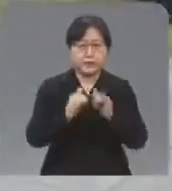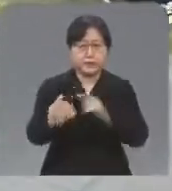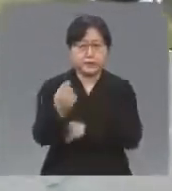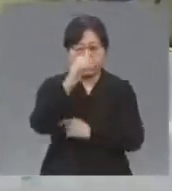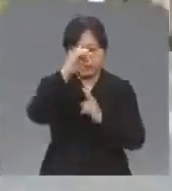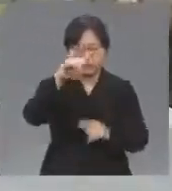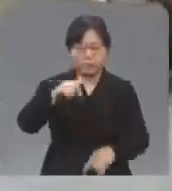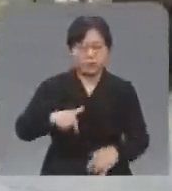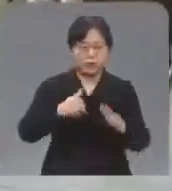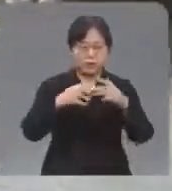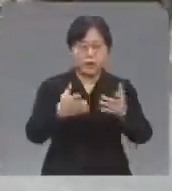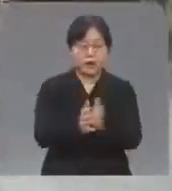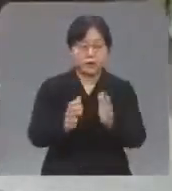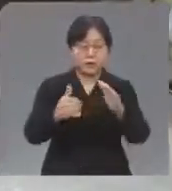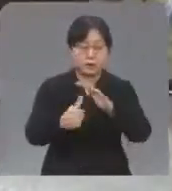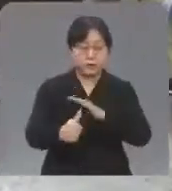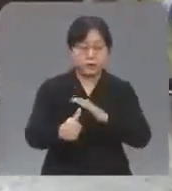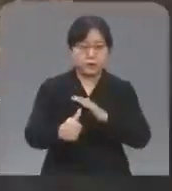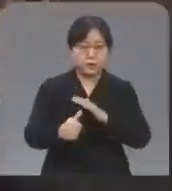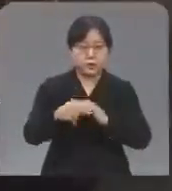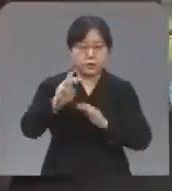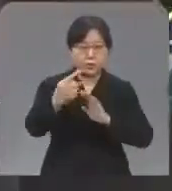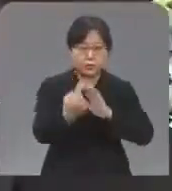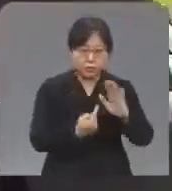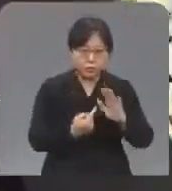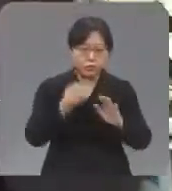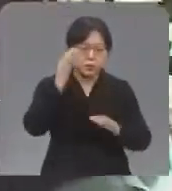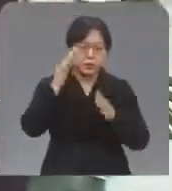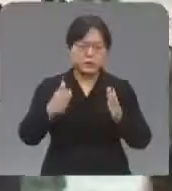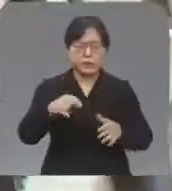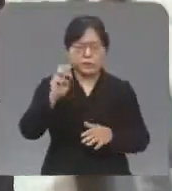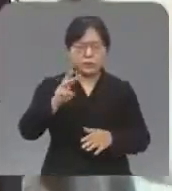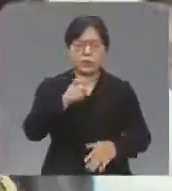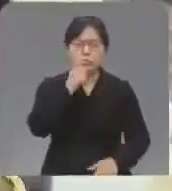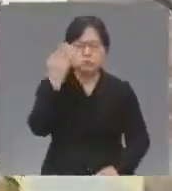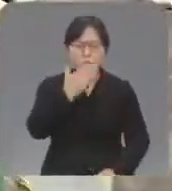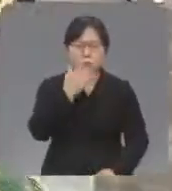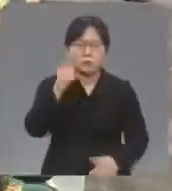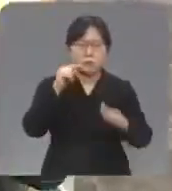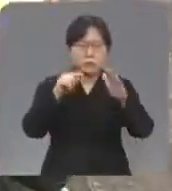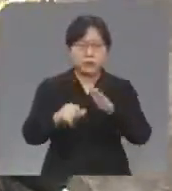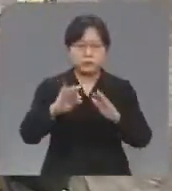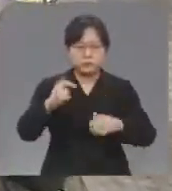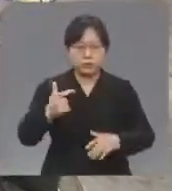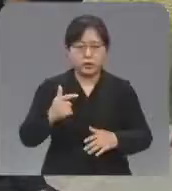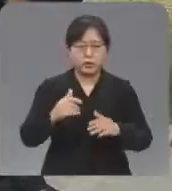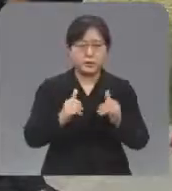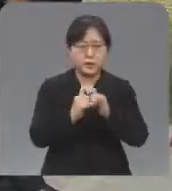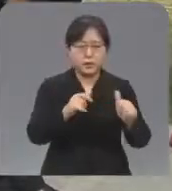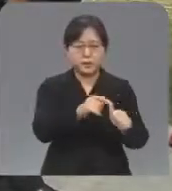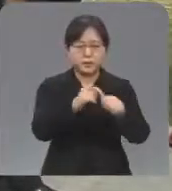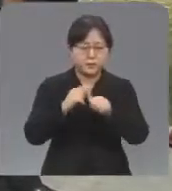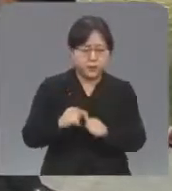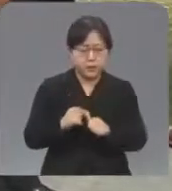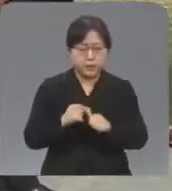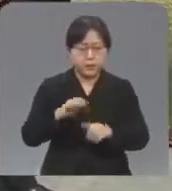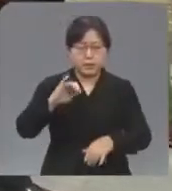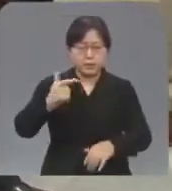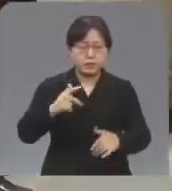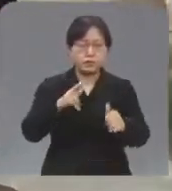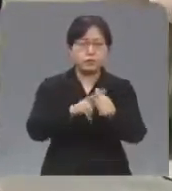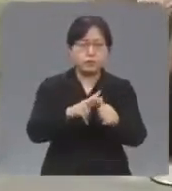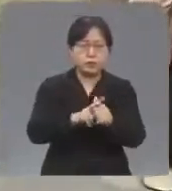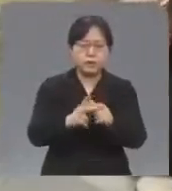국민의힘 이준석 당대표가 광주 방문 열흘 만에 여수와 순천을 찾았습니다. 전두환의 인재 등용을 치켜세운 윤석열